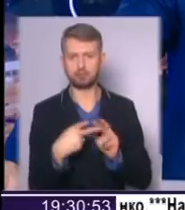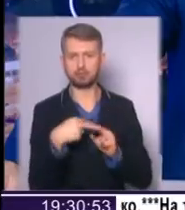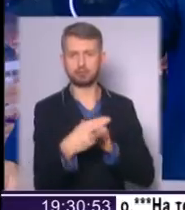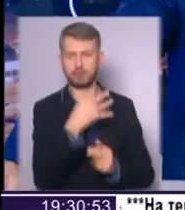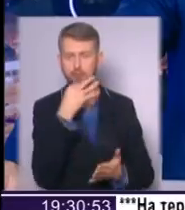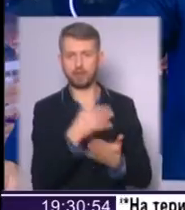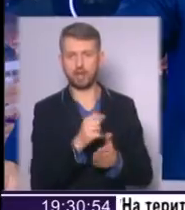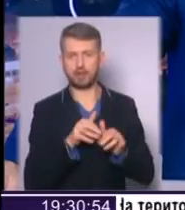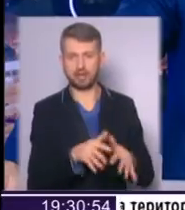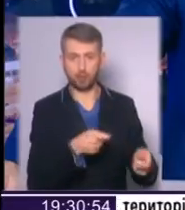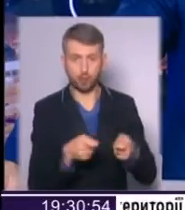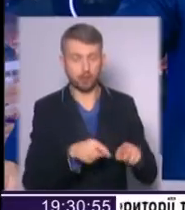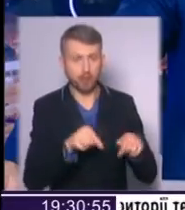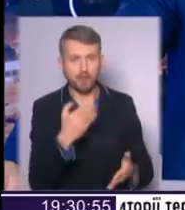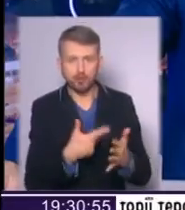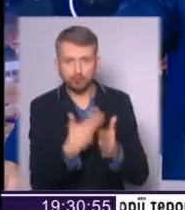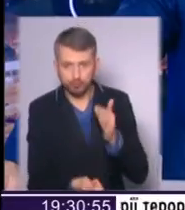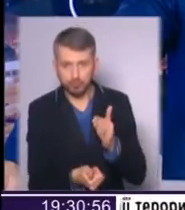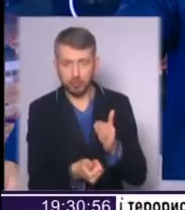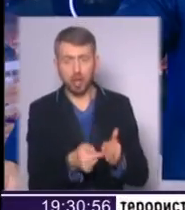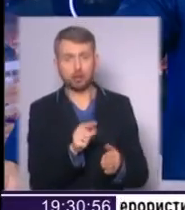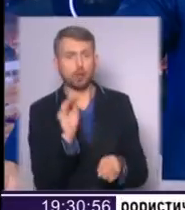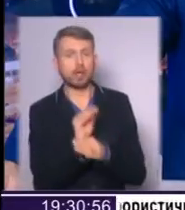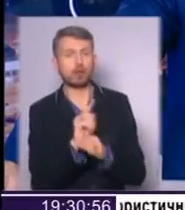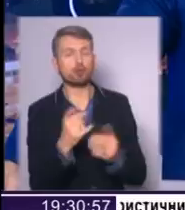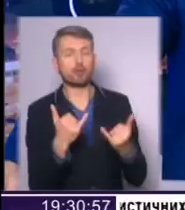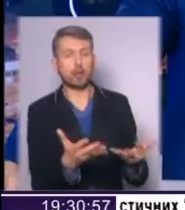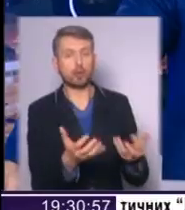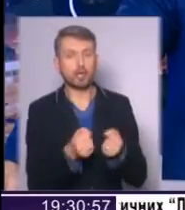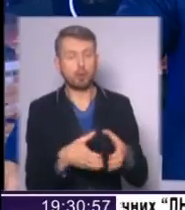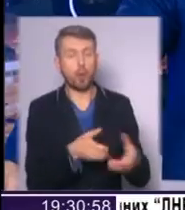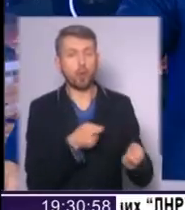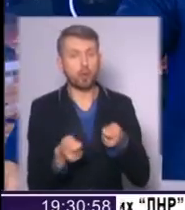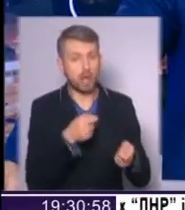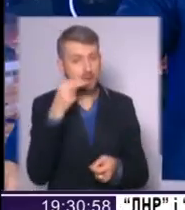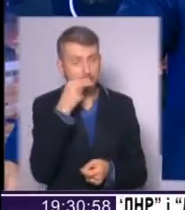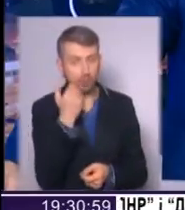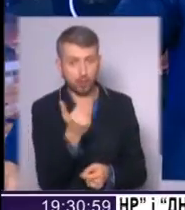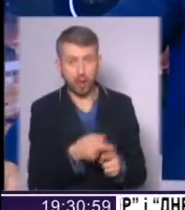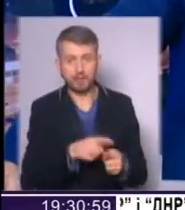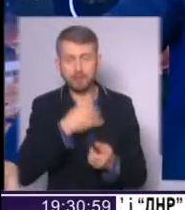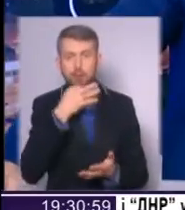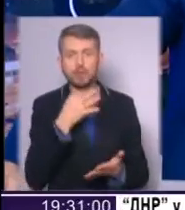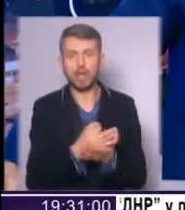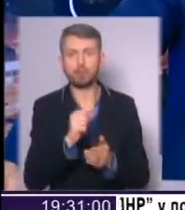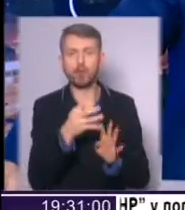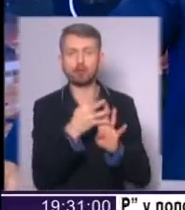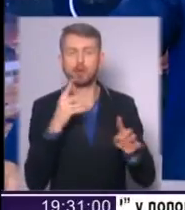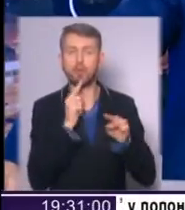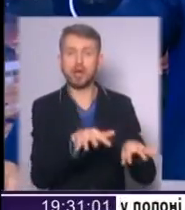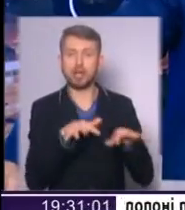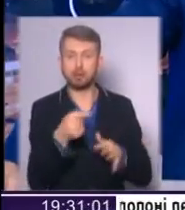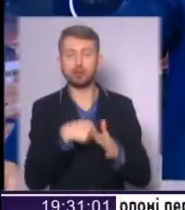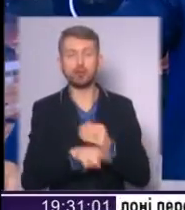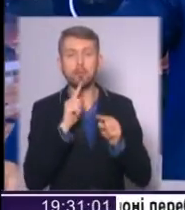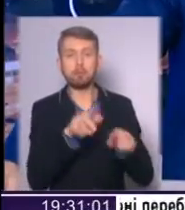за невдалі в тому числі. І ту критику, яку зараз отримує уряд Арсенія Петровича, це є відповідальність в першу чергу парламенту, тому що